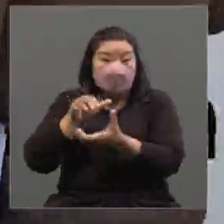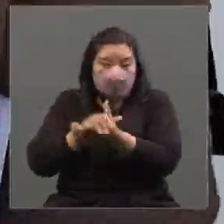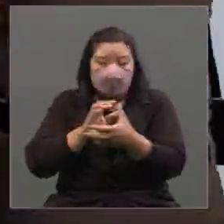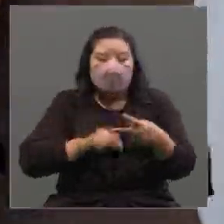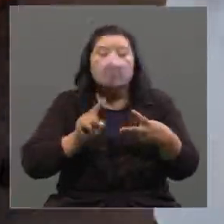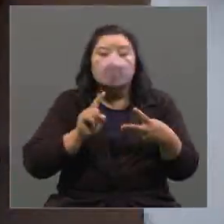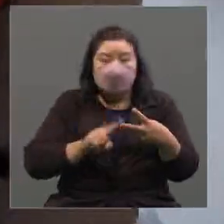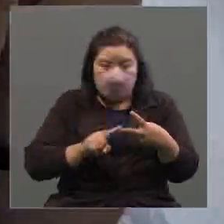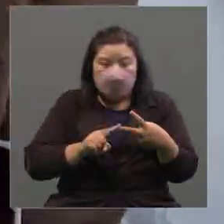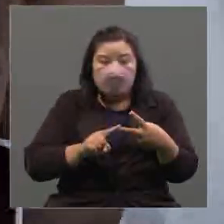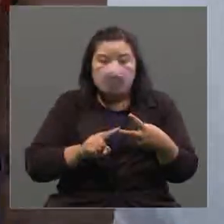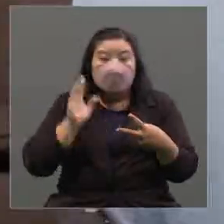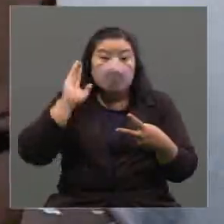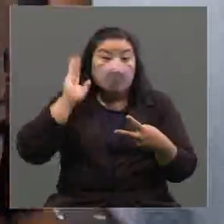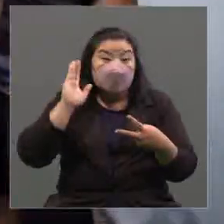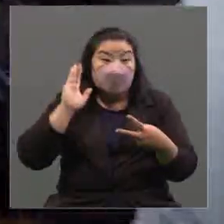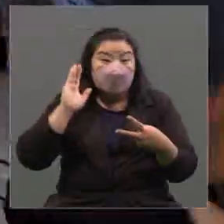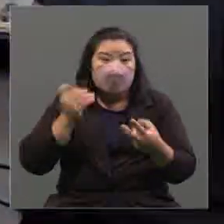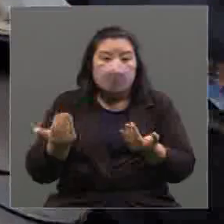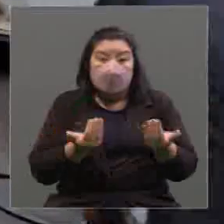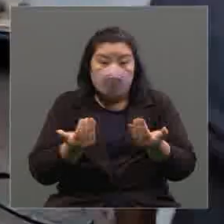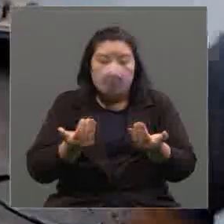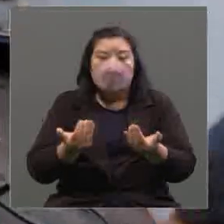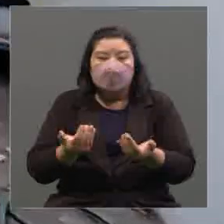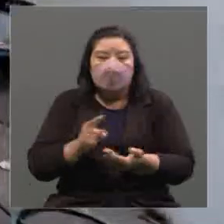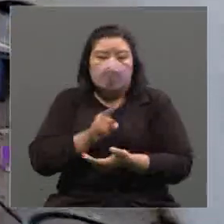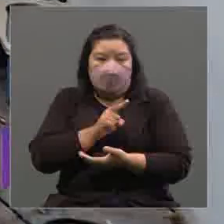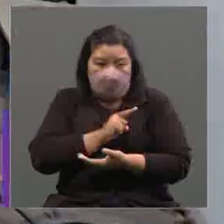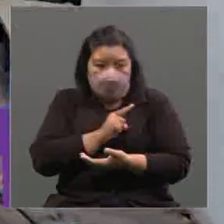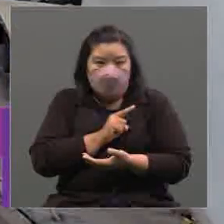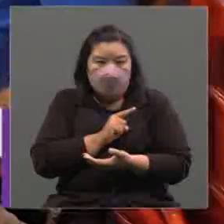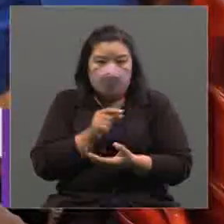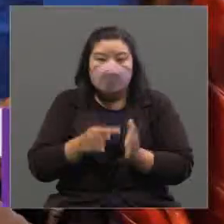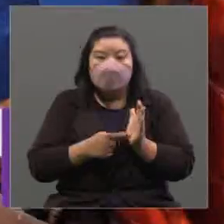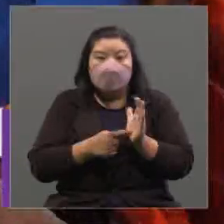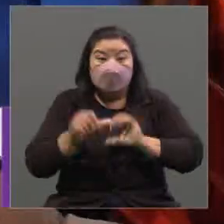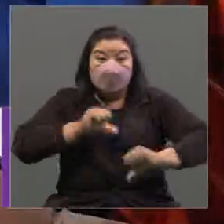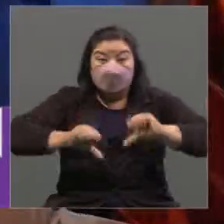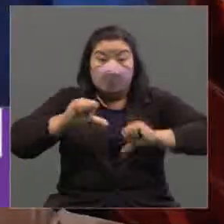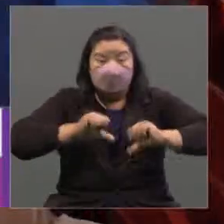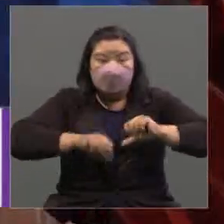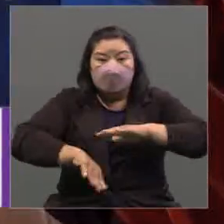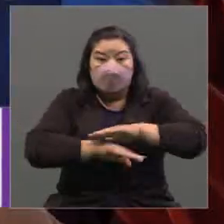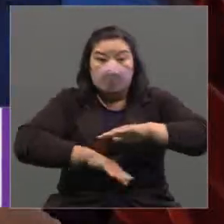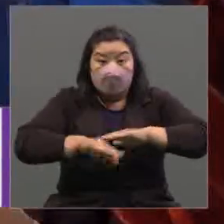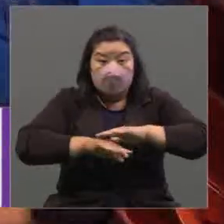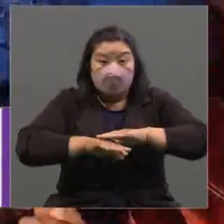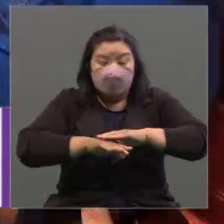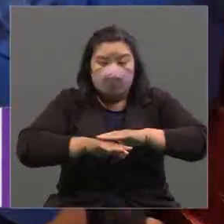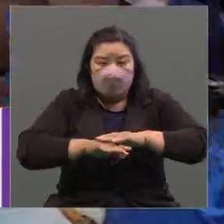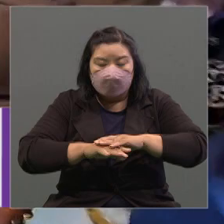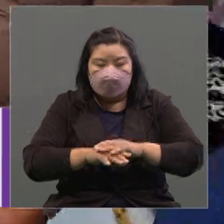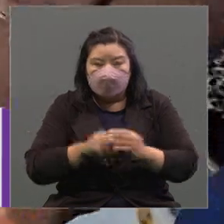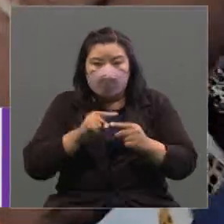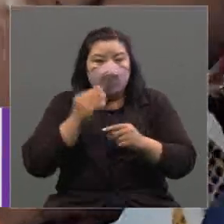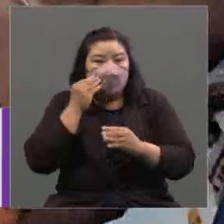สรุดาหรือว่าเบนซ์ไปทำแผนประกอบไปทำแผนประทุษกรรมประกอบคำรับสารภาพที่จุดเกิดเหตุซึ่